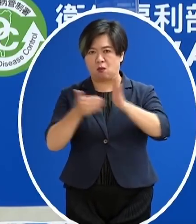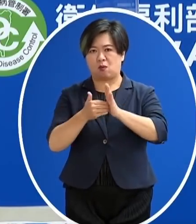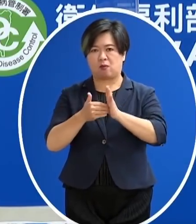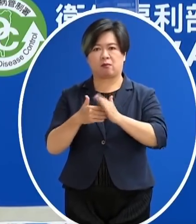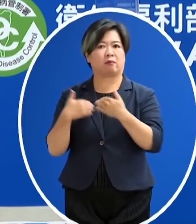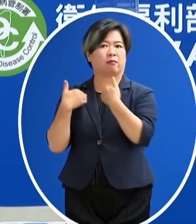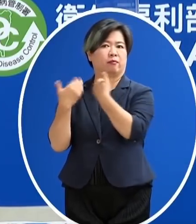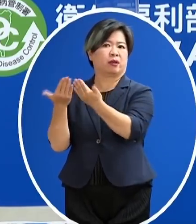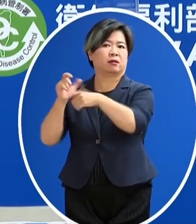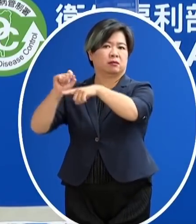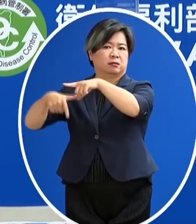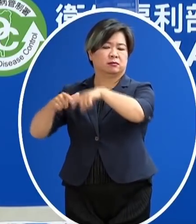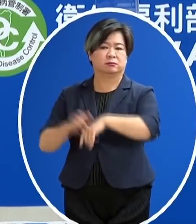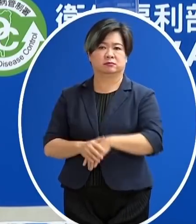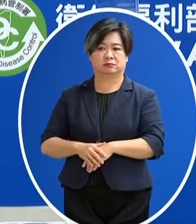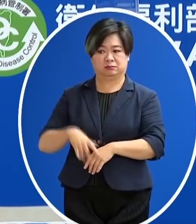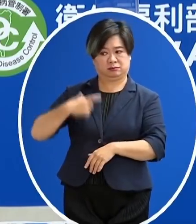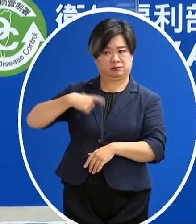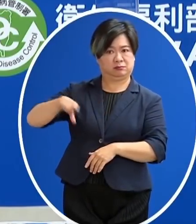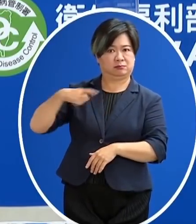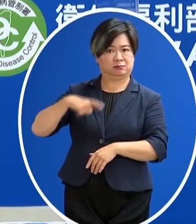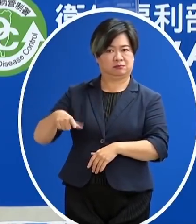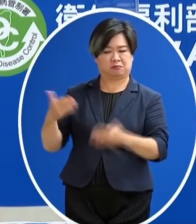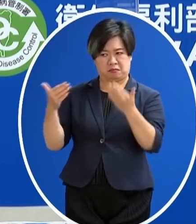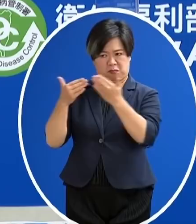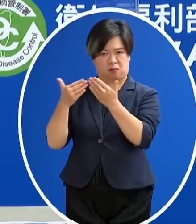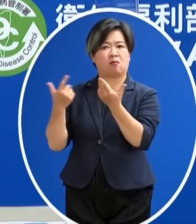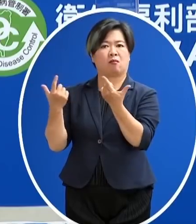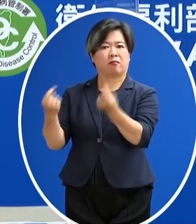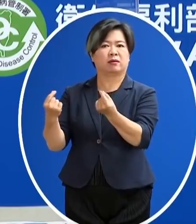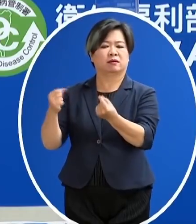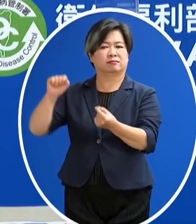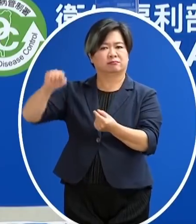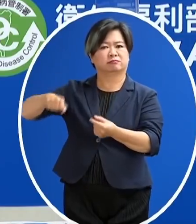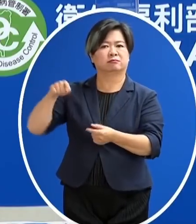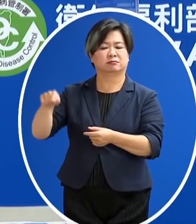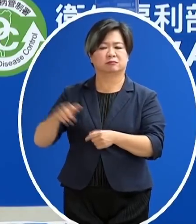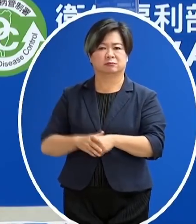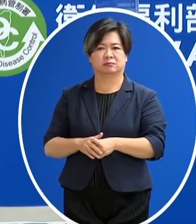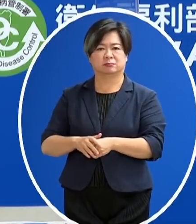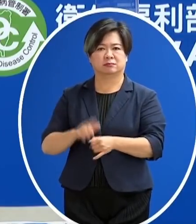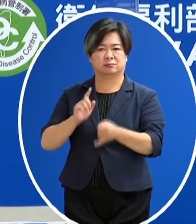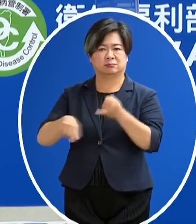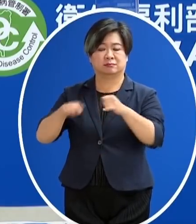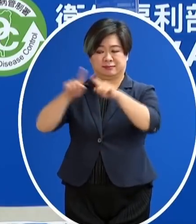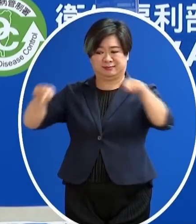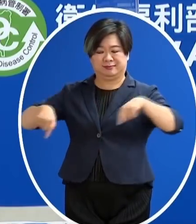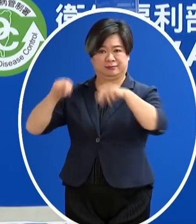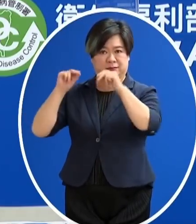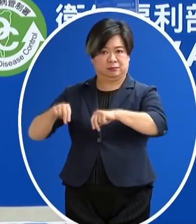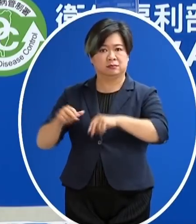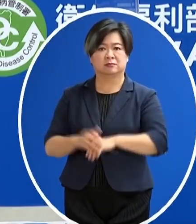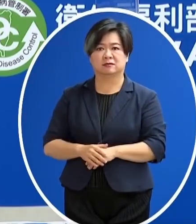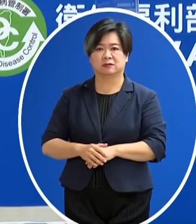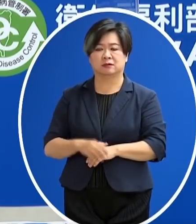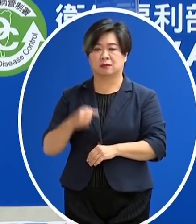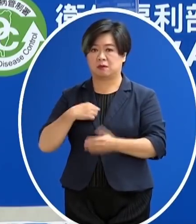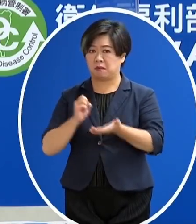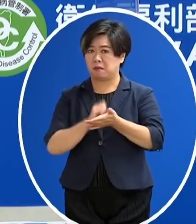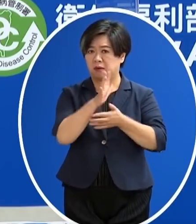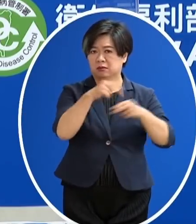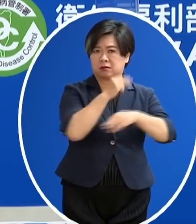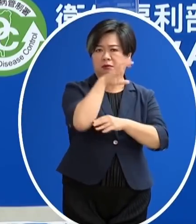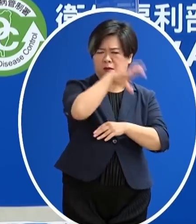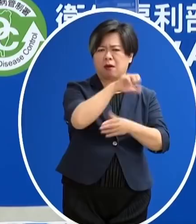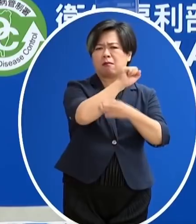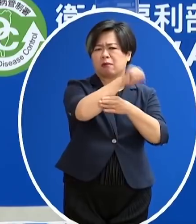回 BNT。那这个是双方已经都确认的，好的一个最终版本。那我们也报行政院